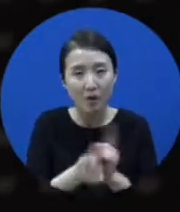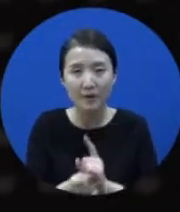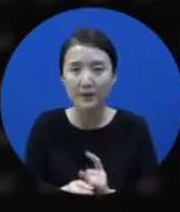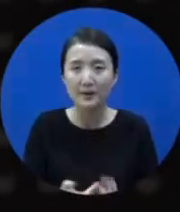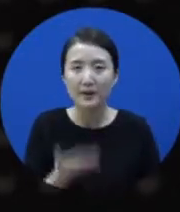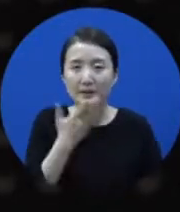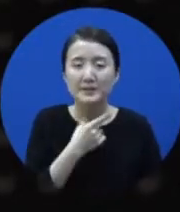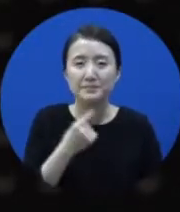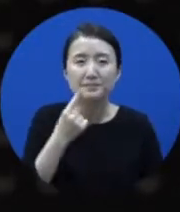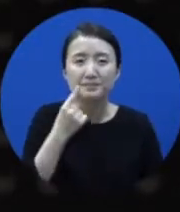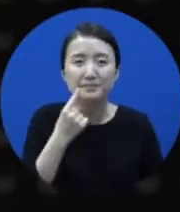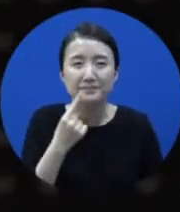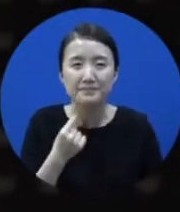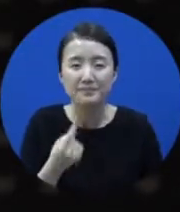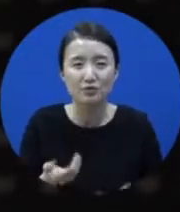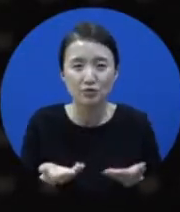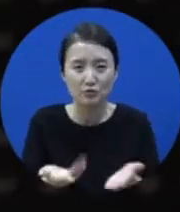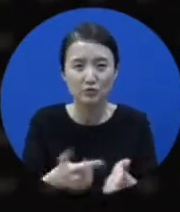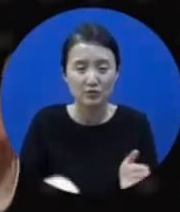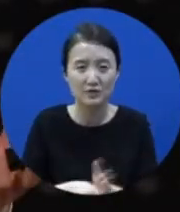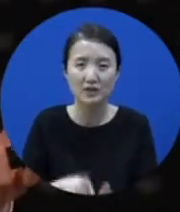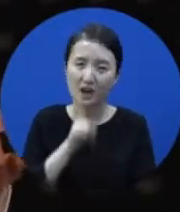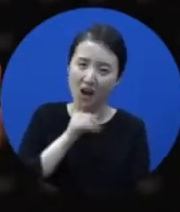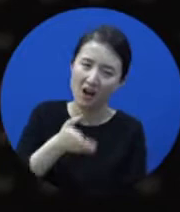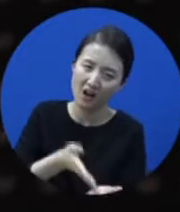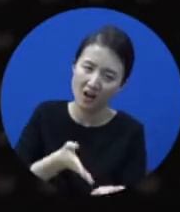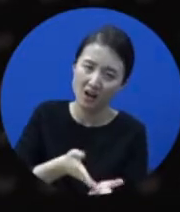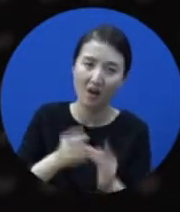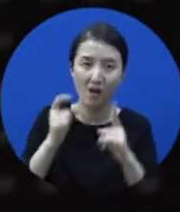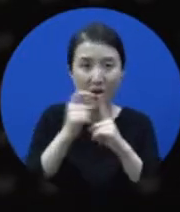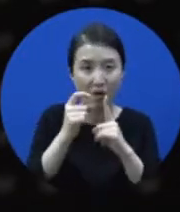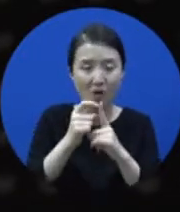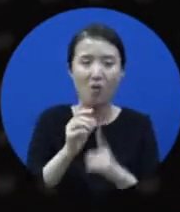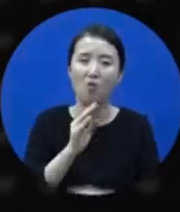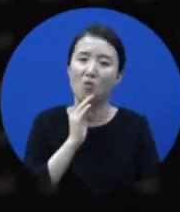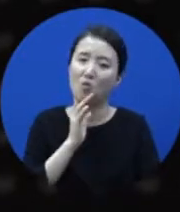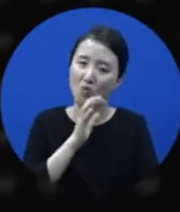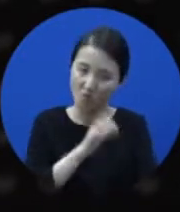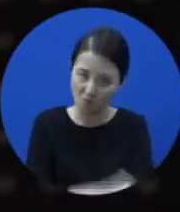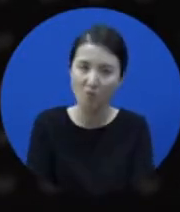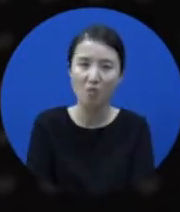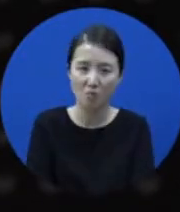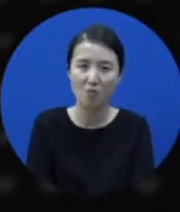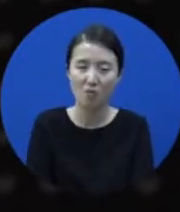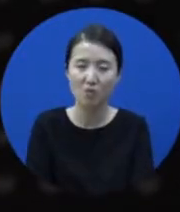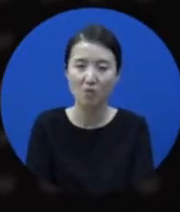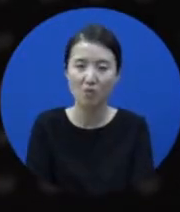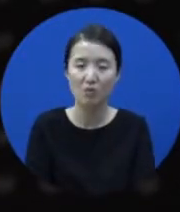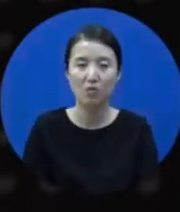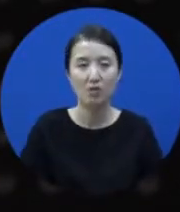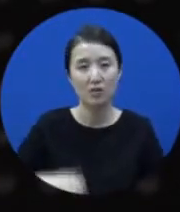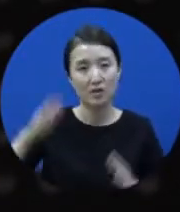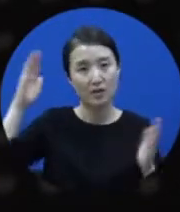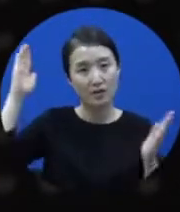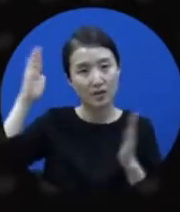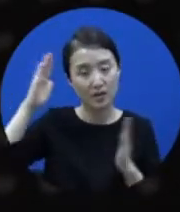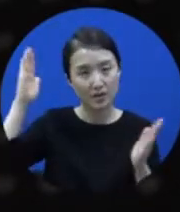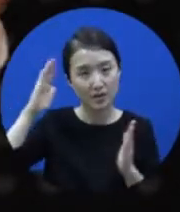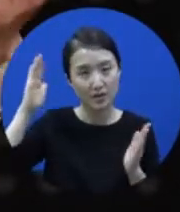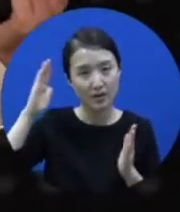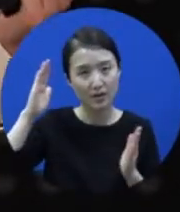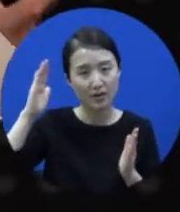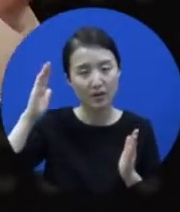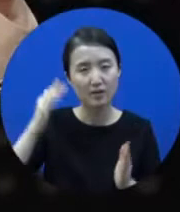얼마만큼 자신의 지식을 잘 표현하느냐가 정말 중요합니다. 그래서 학생들이 이렇게 뭐